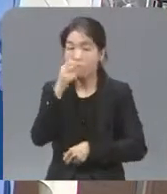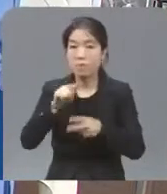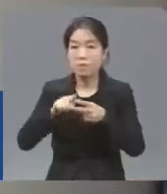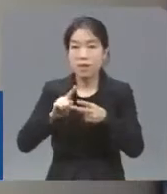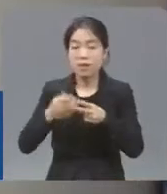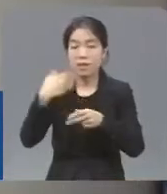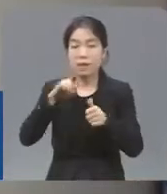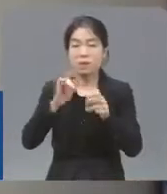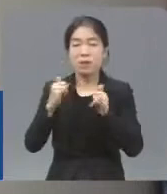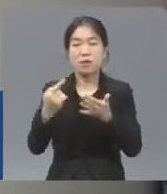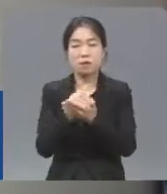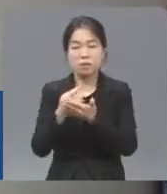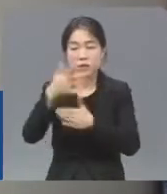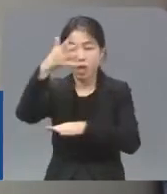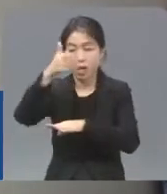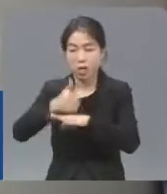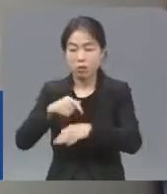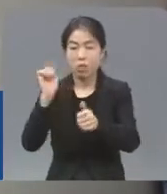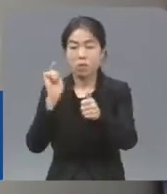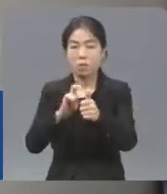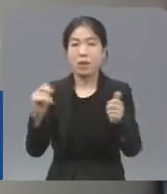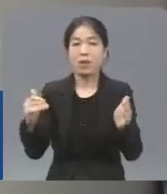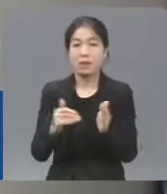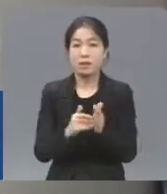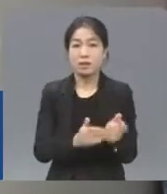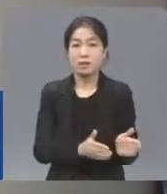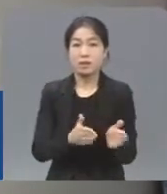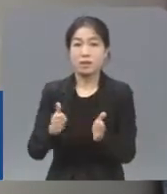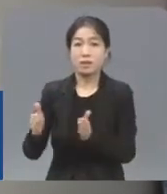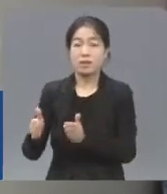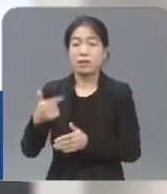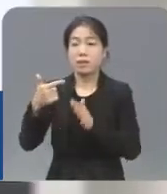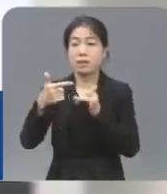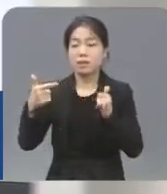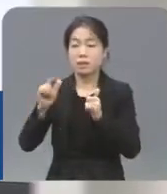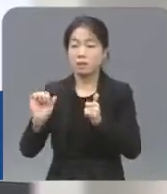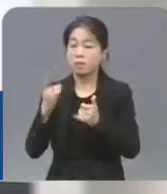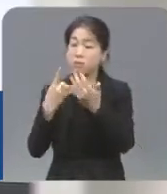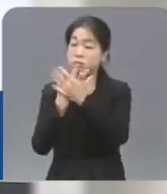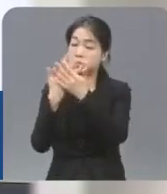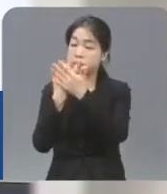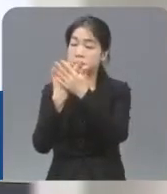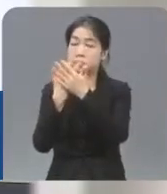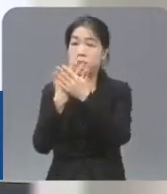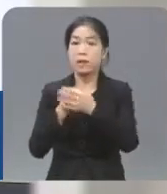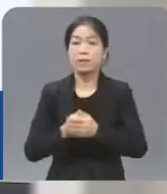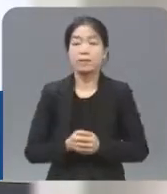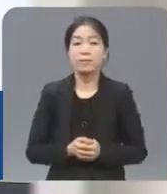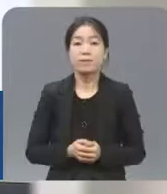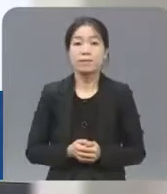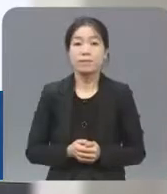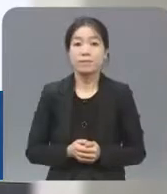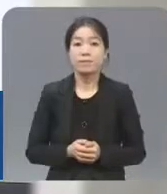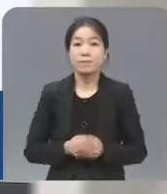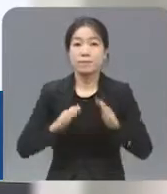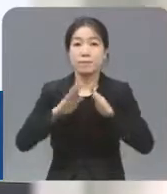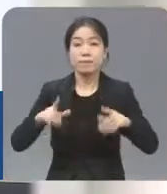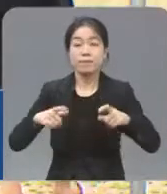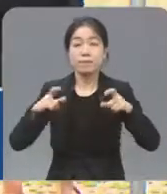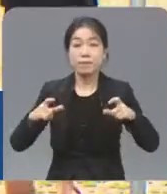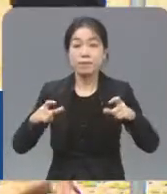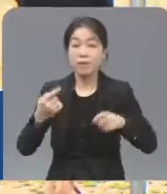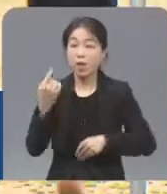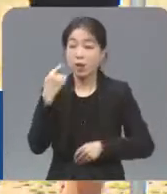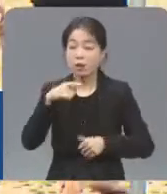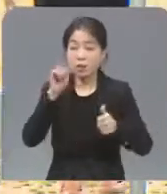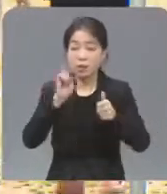확진 자 의 접촉자 검사에서 감염이 확인됐습니다 6명은 감염경로가 아직 밝혀지지 않았습니다 4편 전남에서는